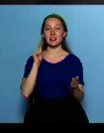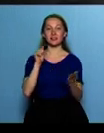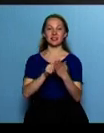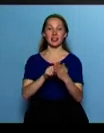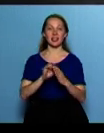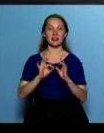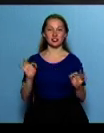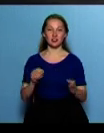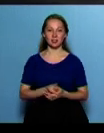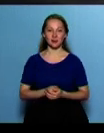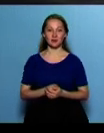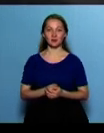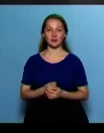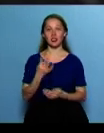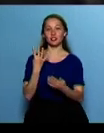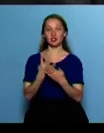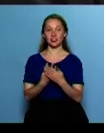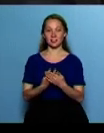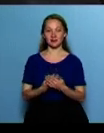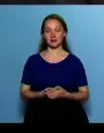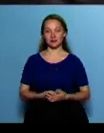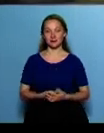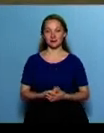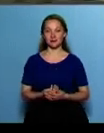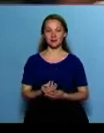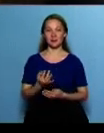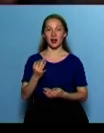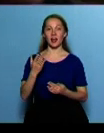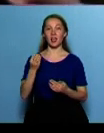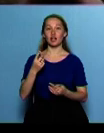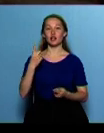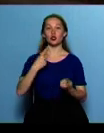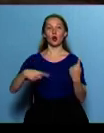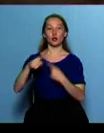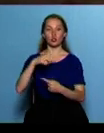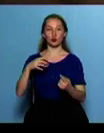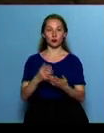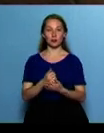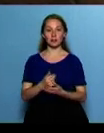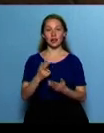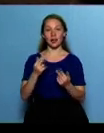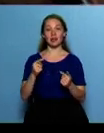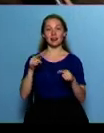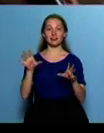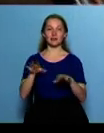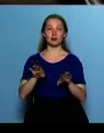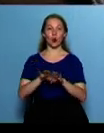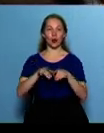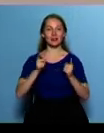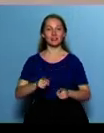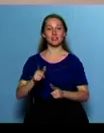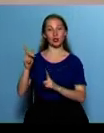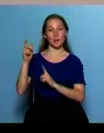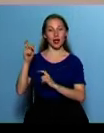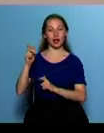Отлично. Четыре, да? Четыре, да. Один штрафной круг получается? Да. Здесь и правда все будет как в настоящем биатлоне. Гонка,